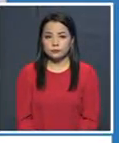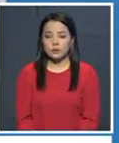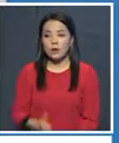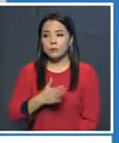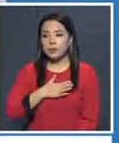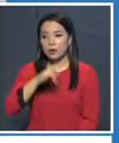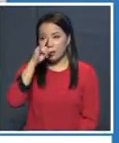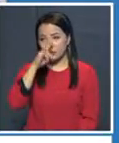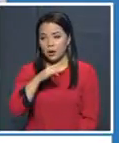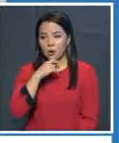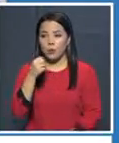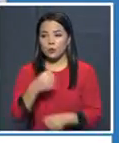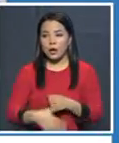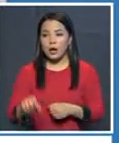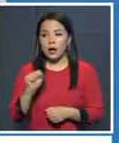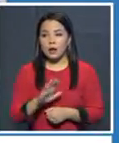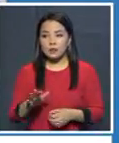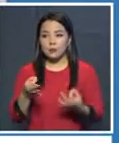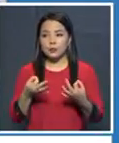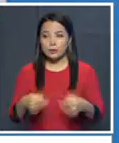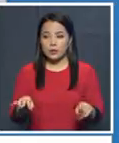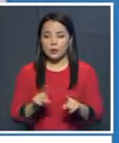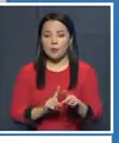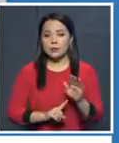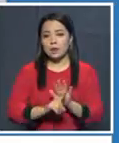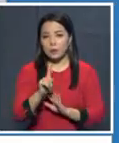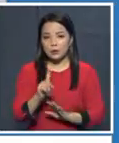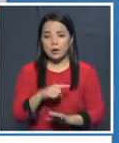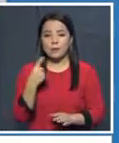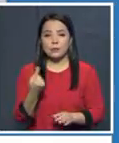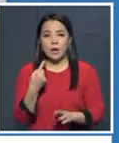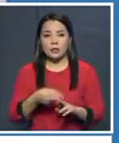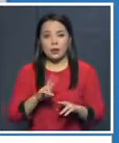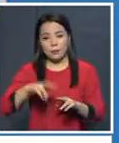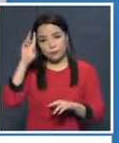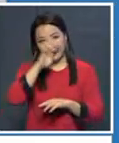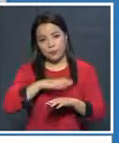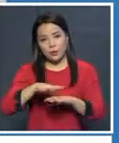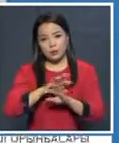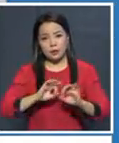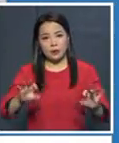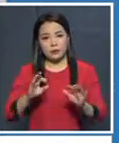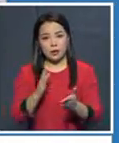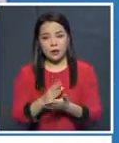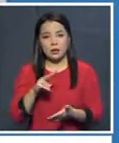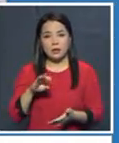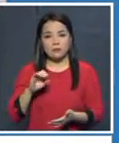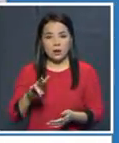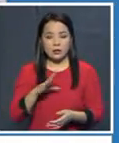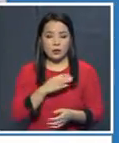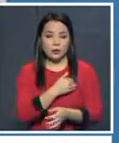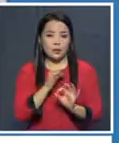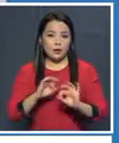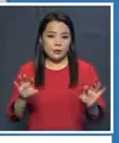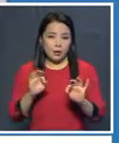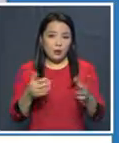Біз Қазақстанның Орталық Азияда бейбітшілік бастамаларымен шыққан алғашқы мемлекет екенін көріп отырмыз. Мәселен, Ливанды айтсақ, бұл маңызды